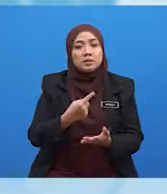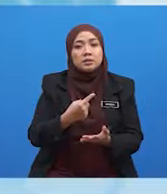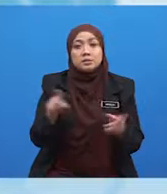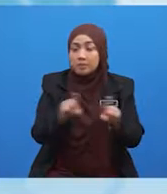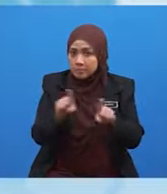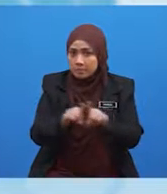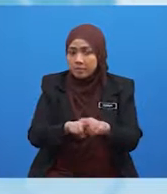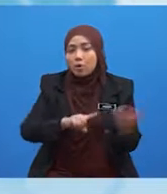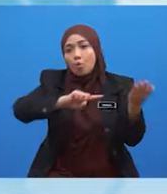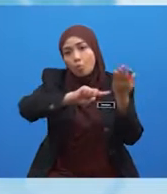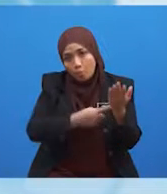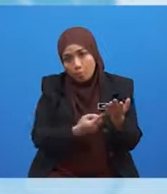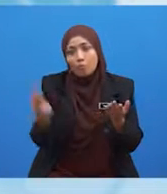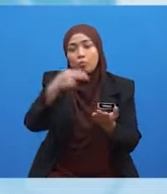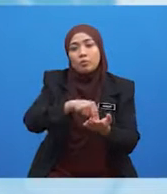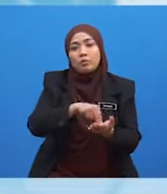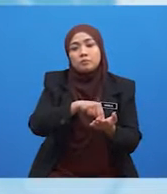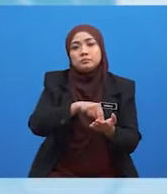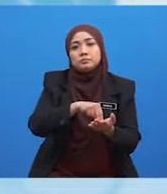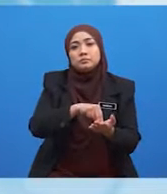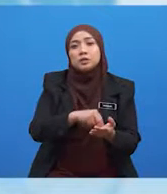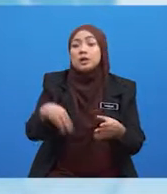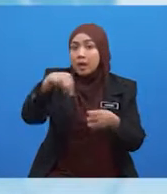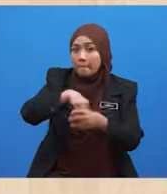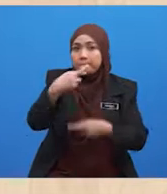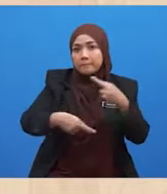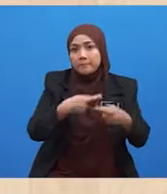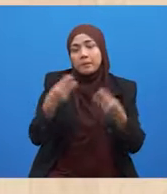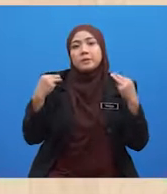ulang semule langkah-langkah dalam proses pemasaran